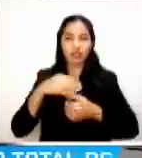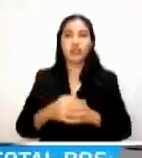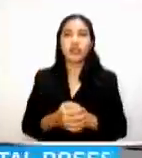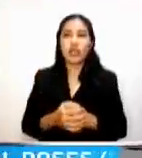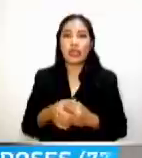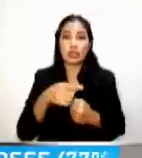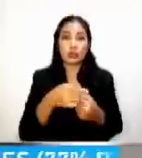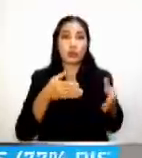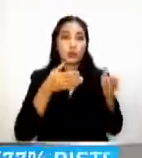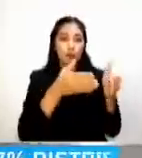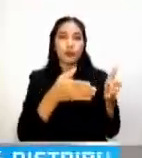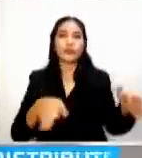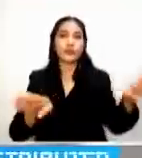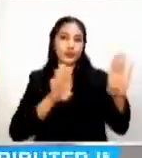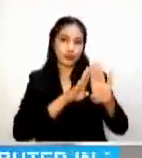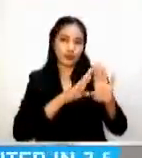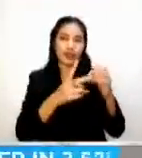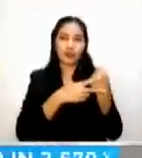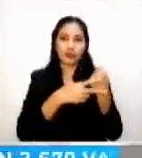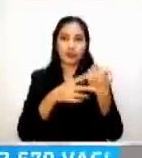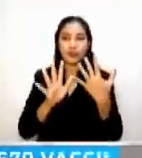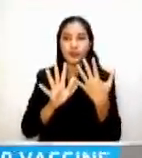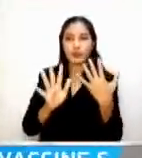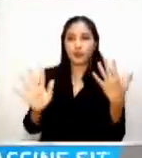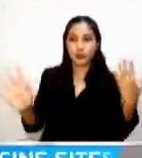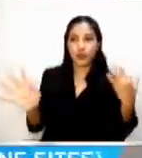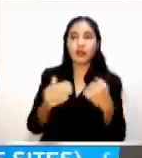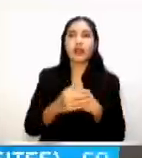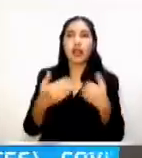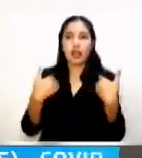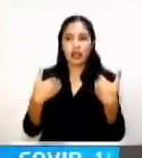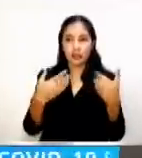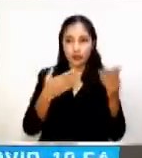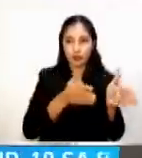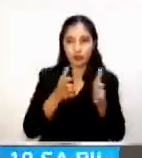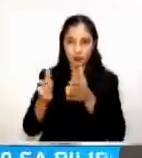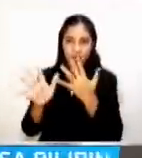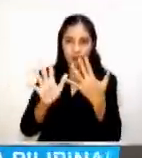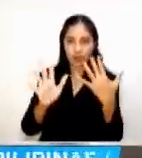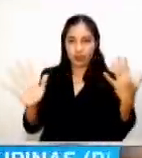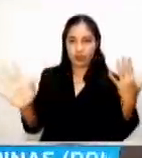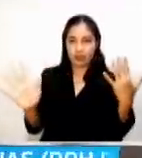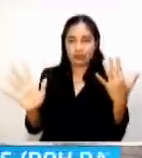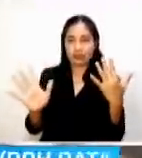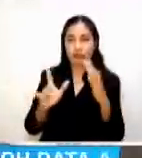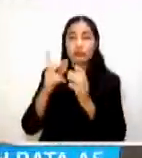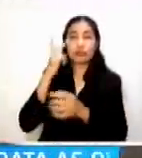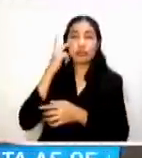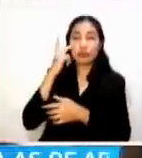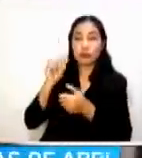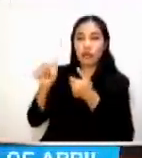nakapila. 4 na pila nakapwesto sa kalsada. Sa dulo, sobrang dami ng tao at kahit panay ang paalala ng mga otoridad, hindi